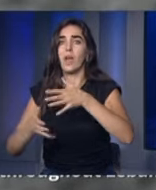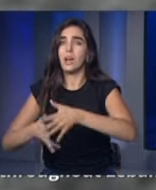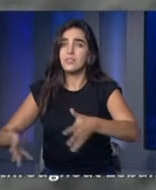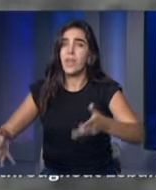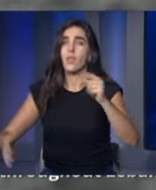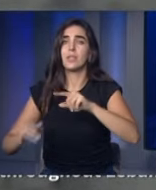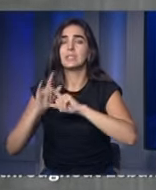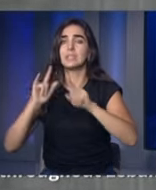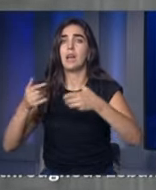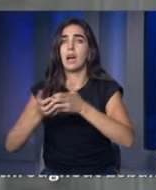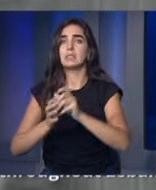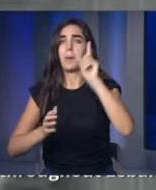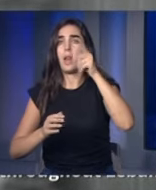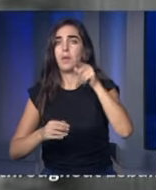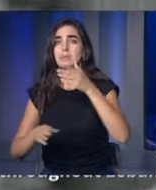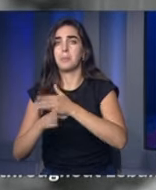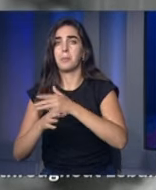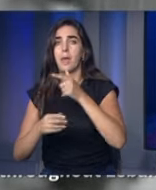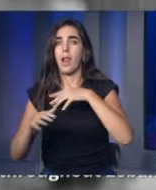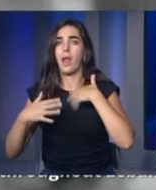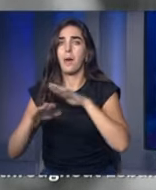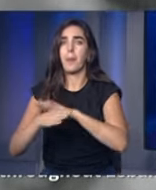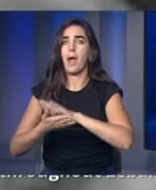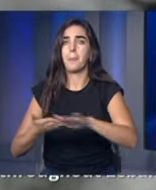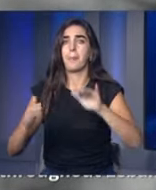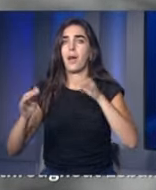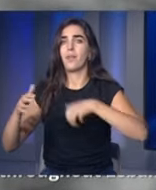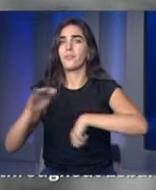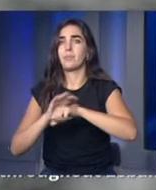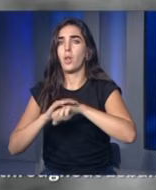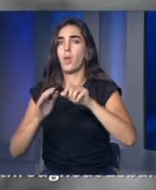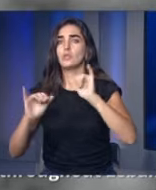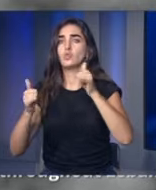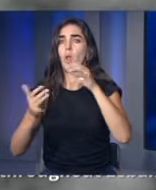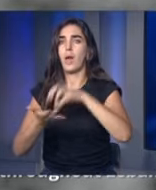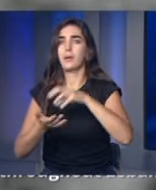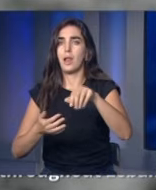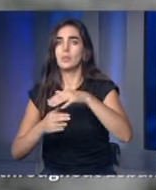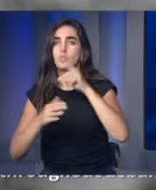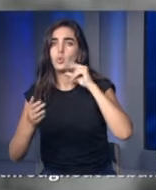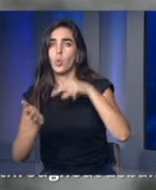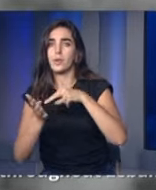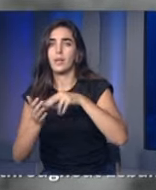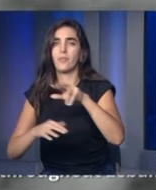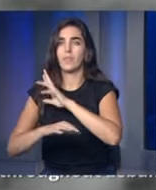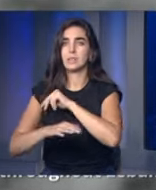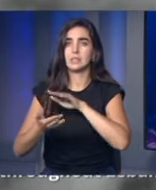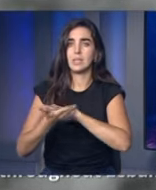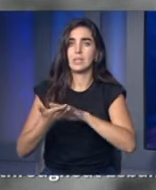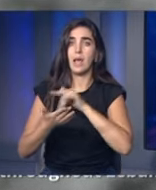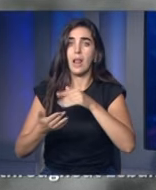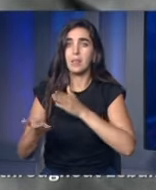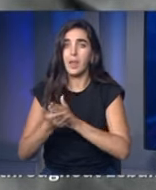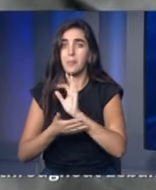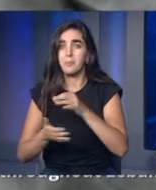القدم. وفي البيان الإسرائيلي الذي نقلته وكالة رويترز أن غارات الطيران استهدفت مواقع ومراكز لحزب الله في الجنوب